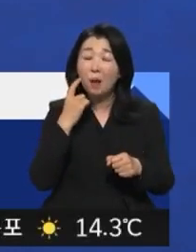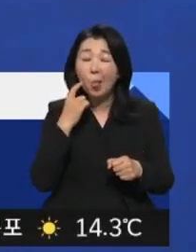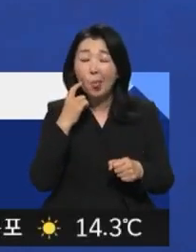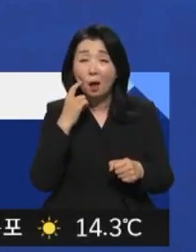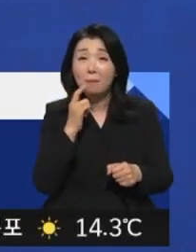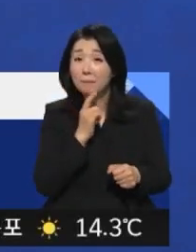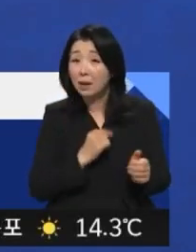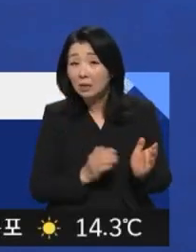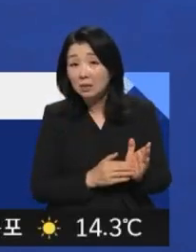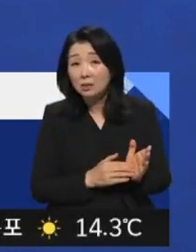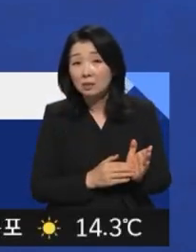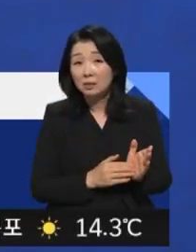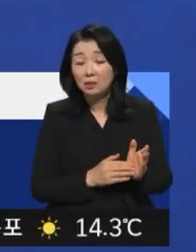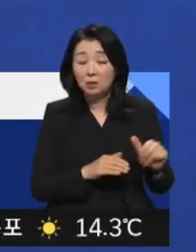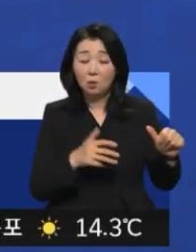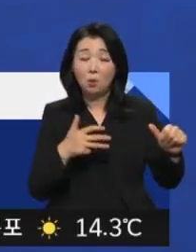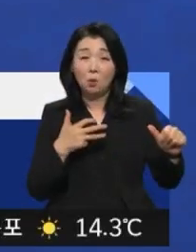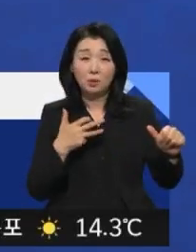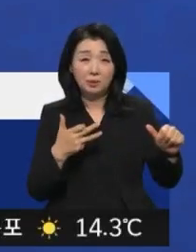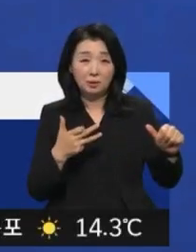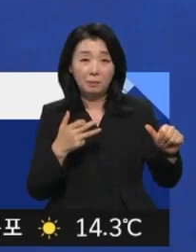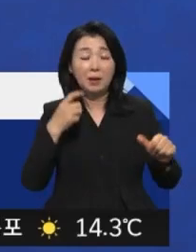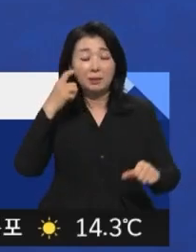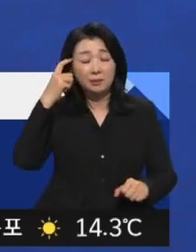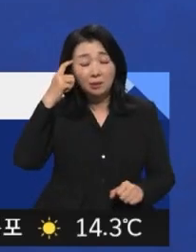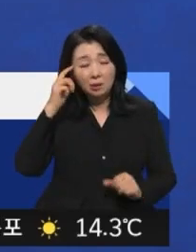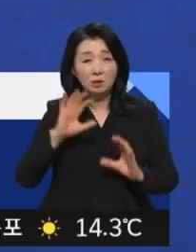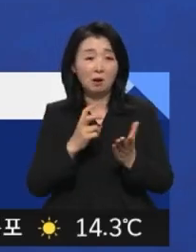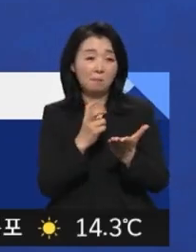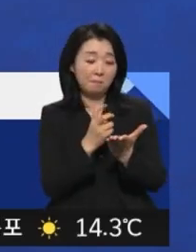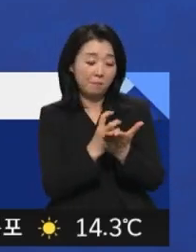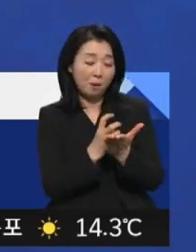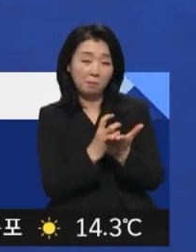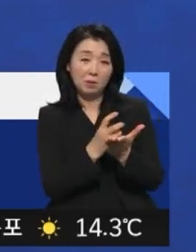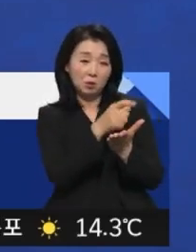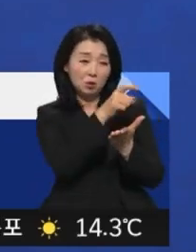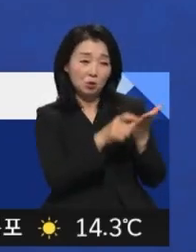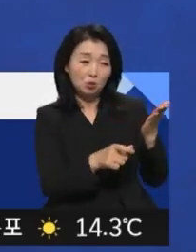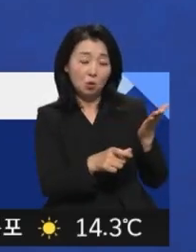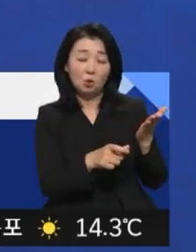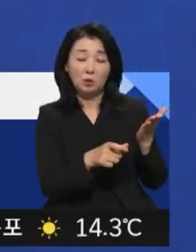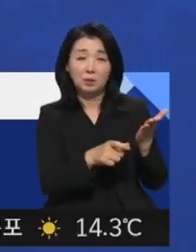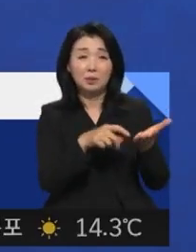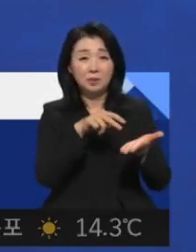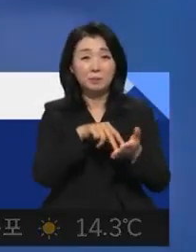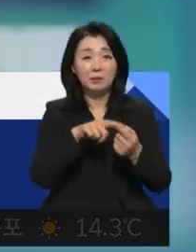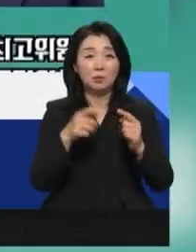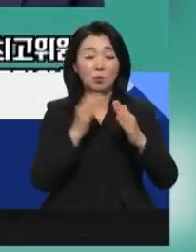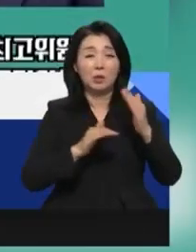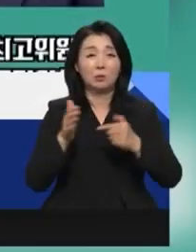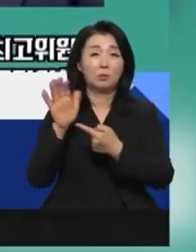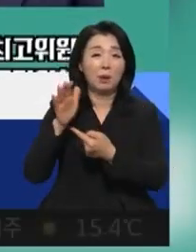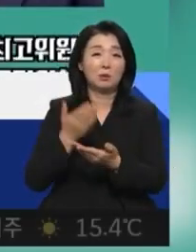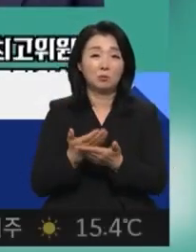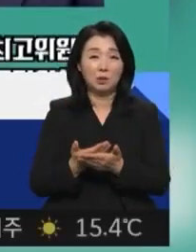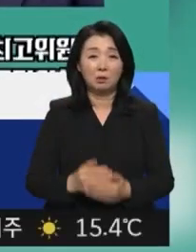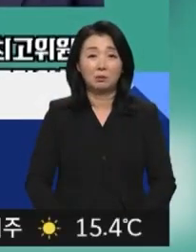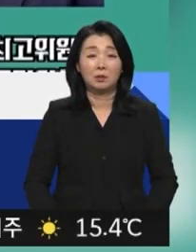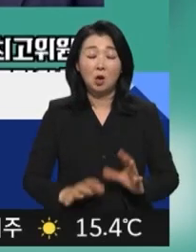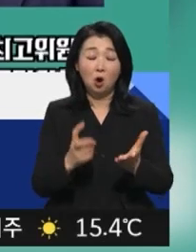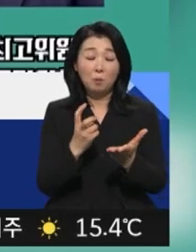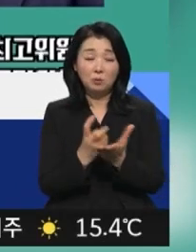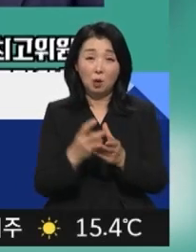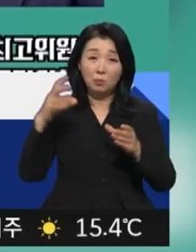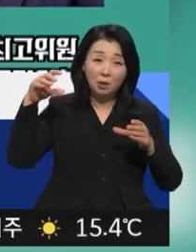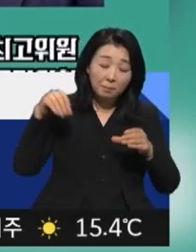대통령은 즉각 5.18 정신 헌법 수록 입장을 국민께 공개적으로 밝히시기 바랍니다. 저는 헌법 전문에 담겨야